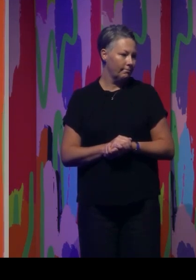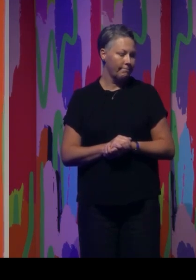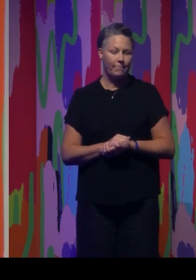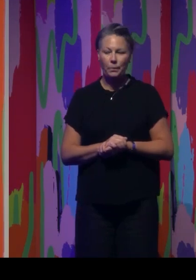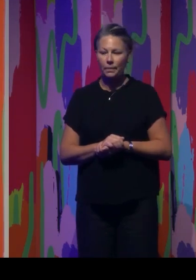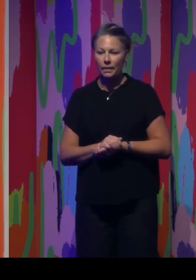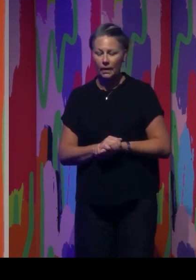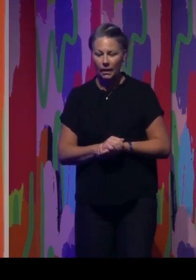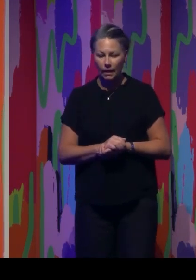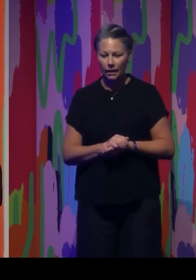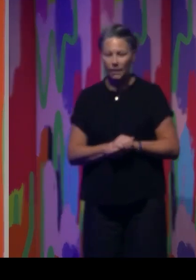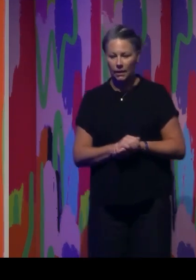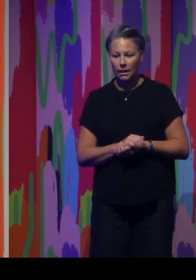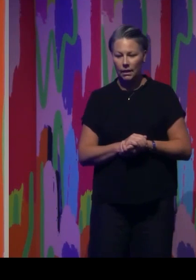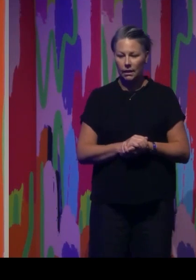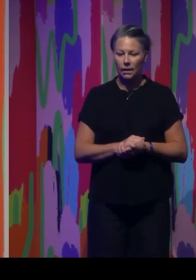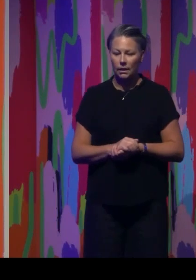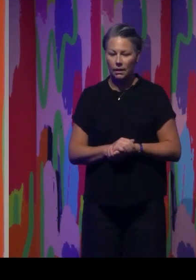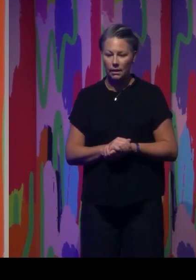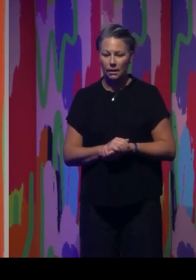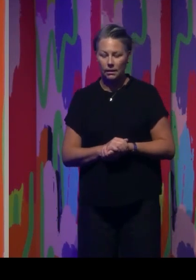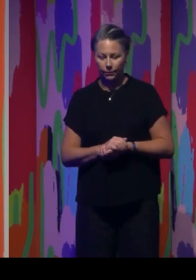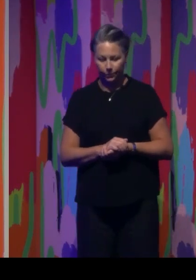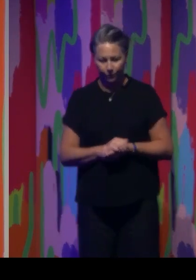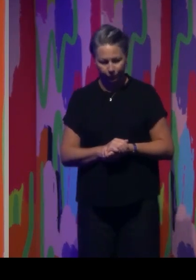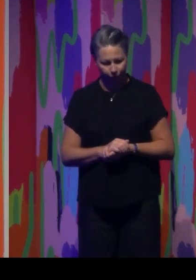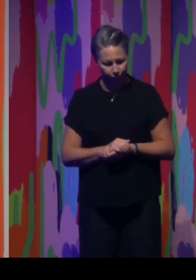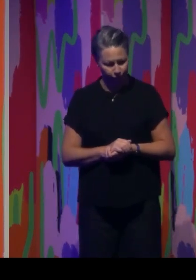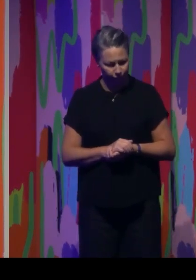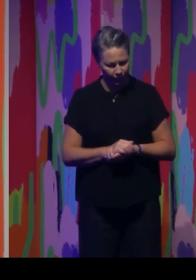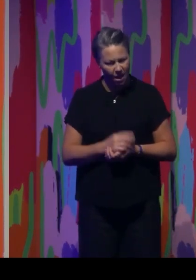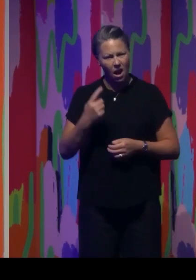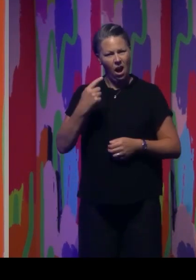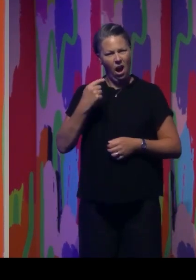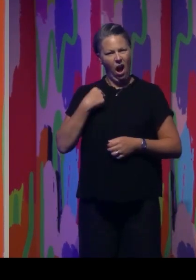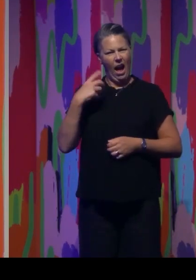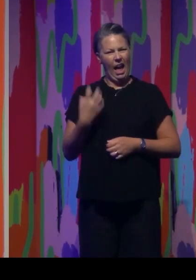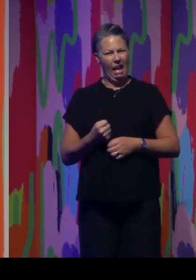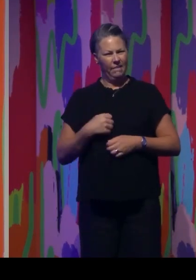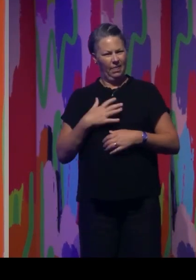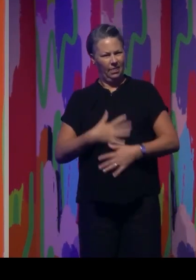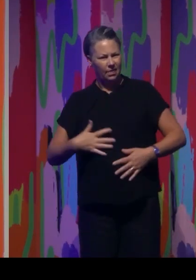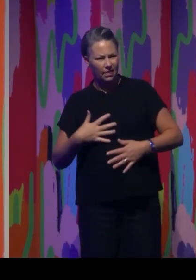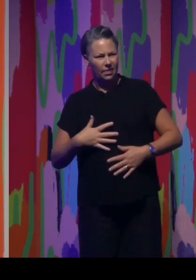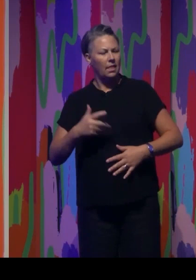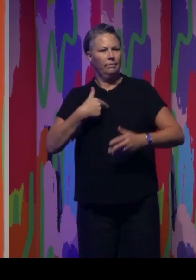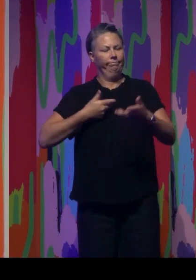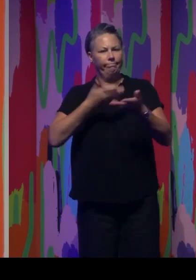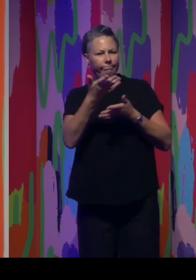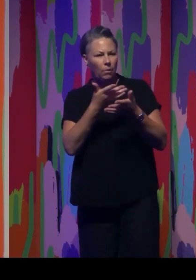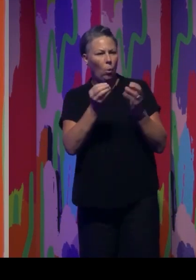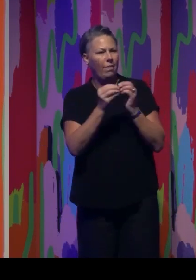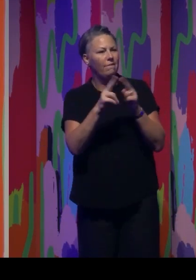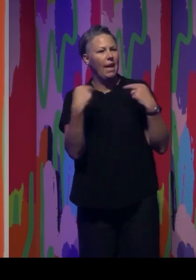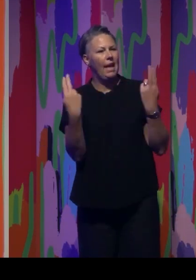পার্সোনালি ওয়েন ফার্স্ট আই স্টার্ট ফিলিং দিস অ্যান্ড আই হ্যাভ বিন ডিসকাসিং উইথ মাই ফ্যামিলি and